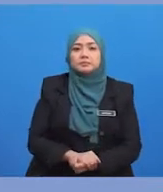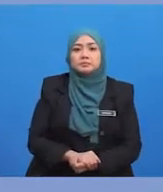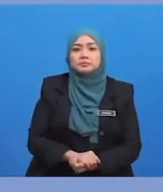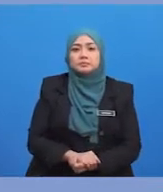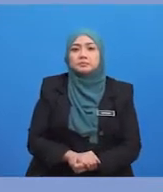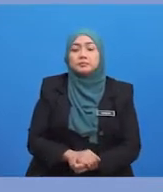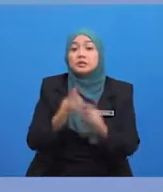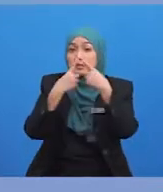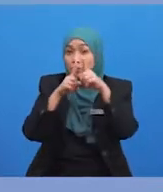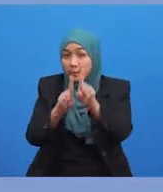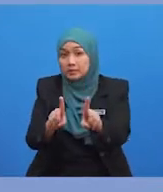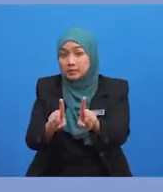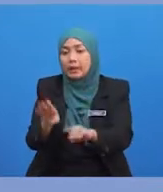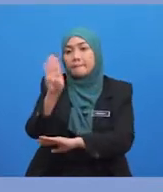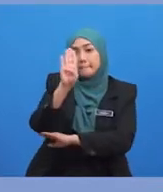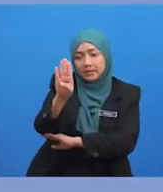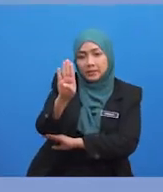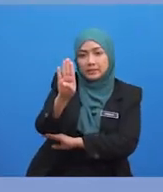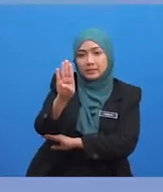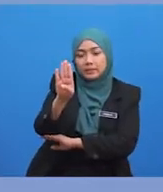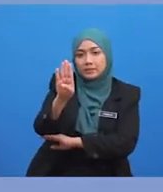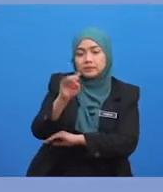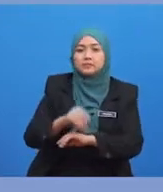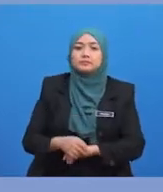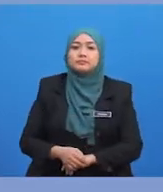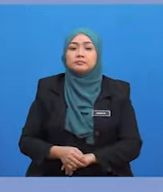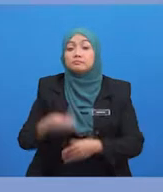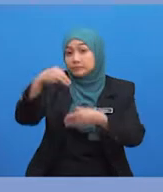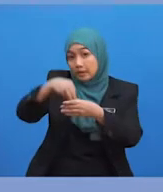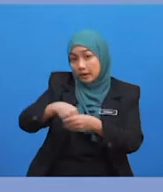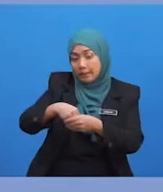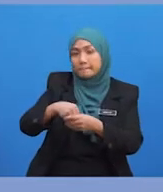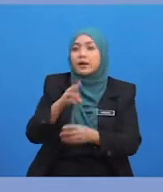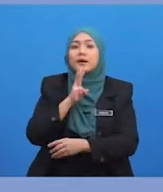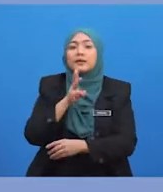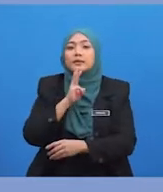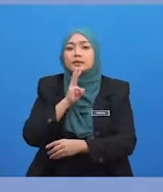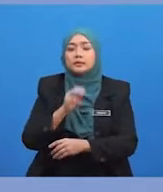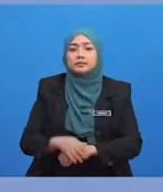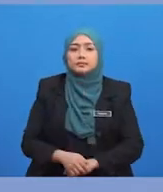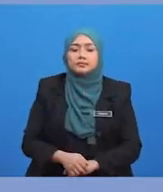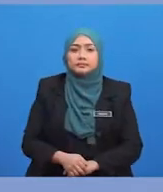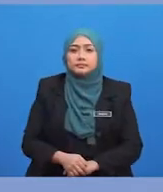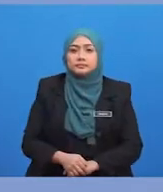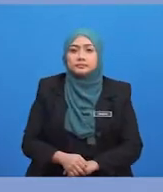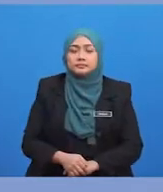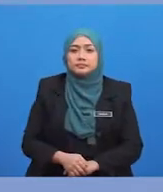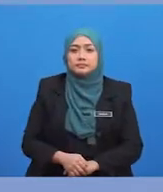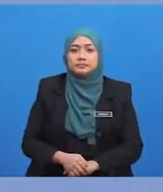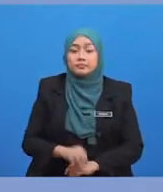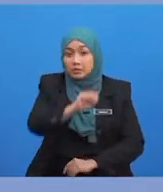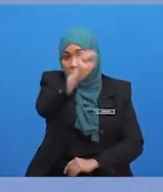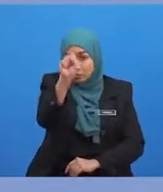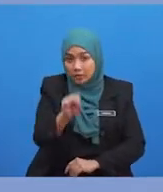Jawapannya adalah B, iaitu di dalam air. Kita lihat soalan yang ketiga.